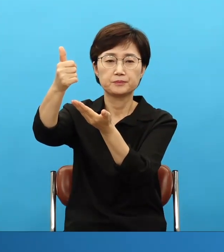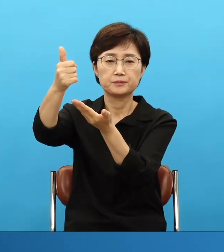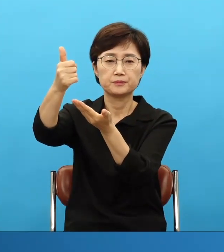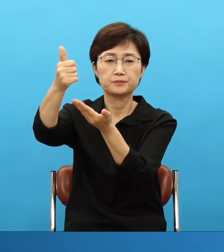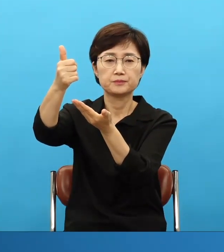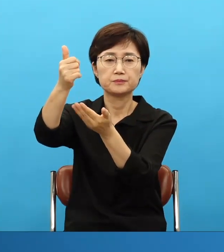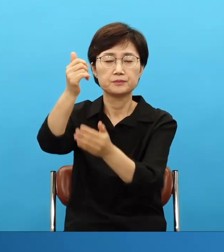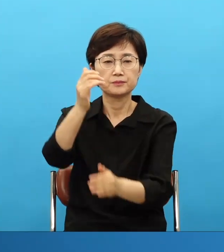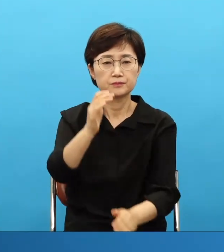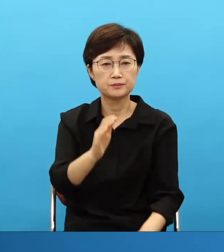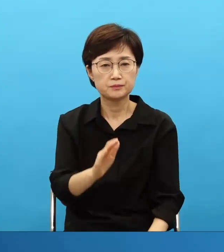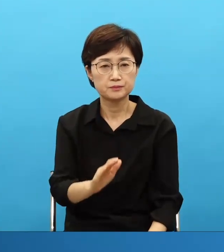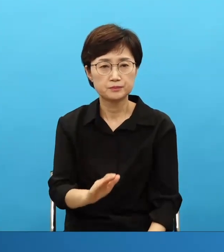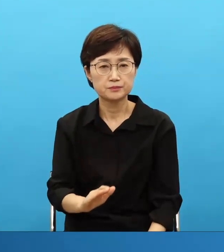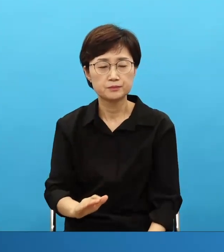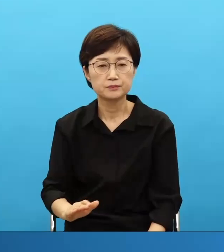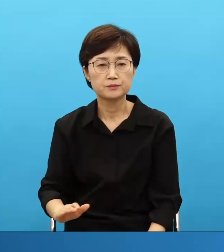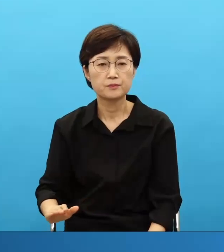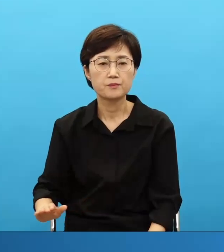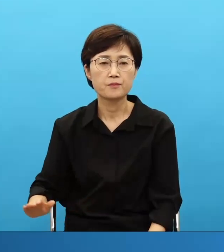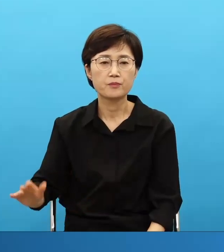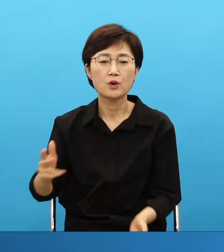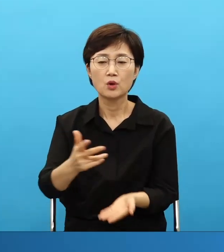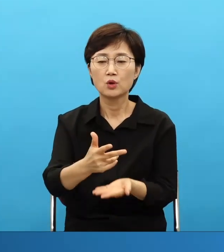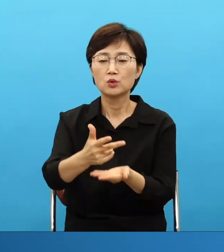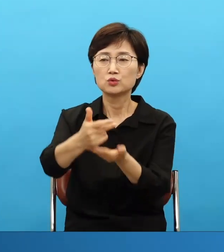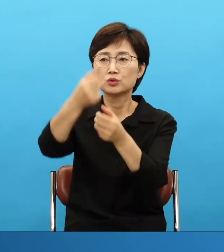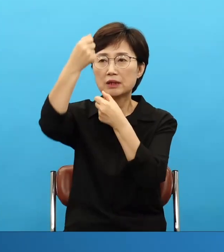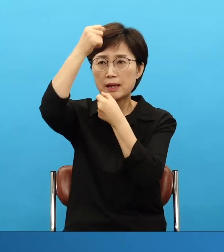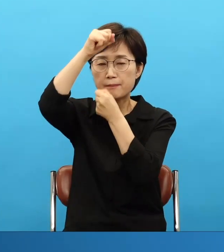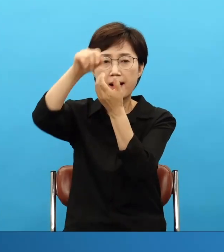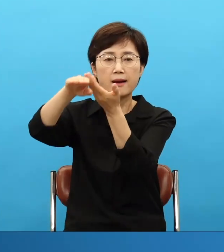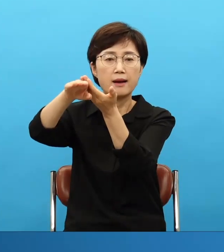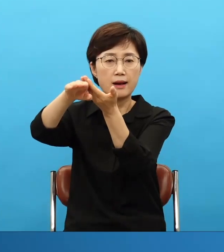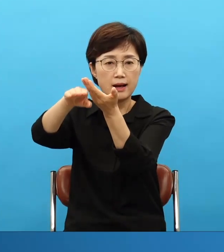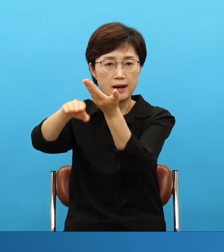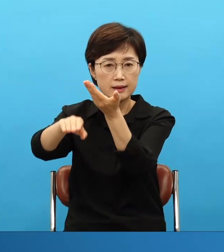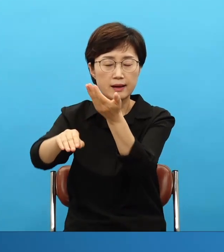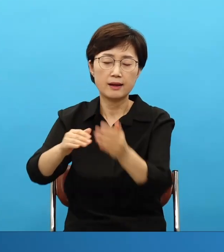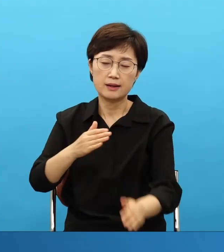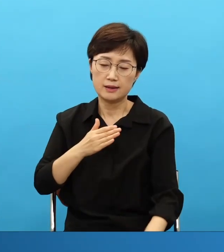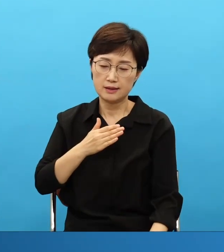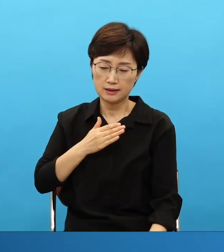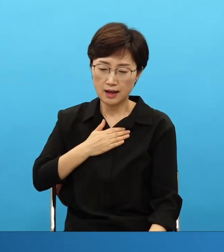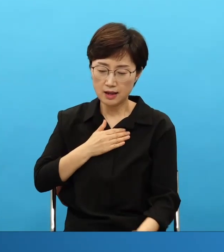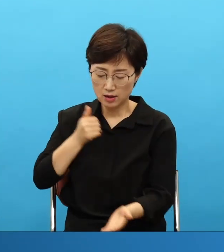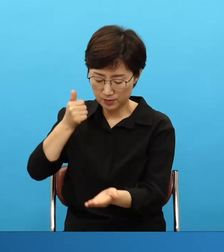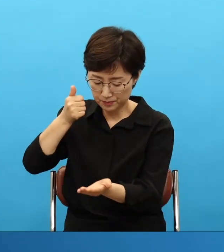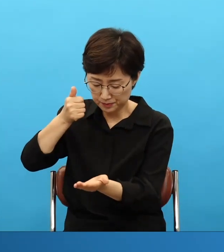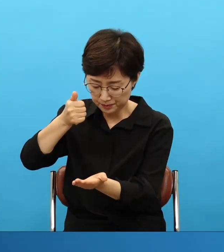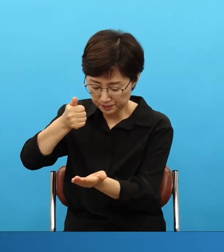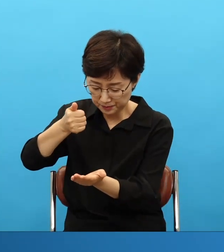주님께 주님 나에 나